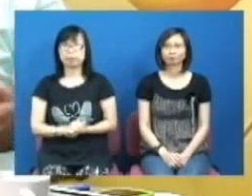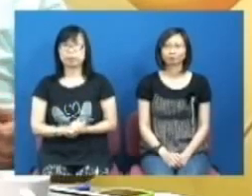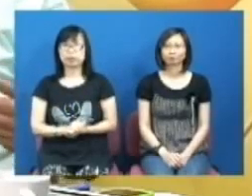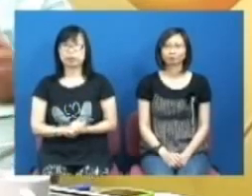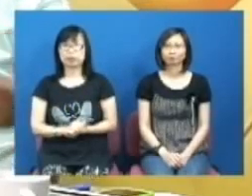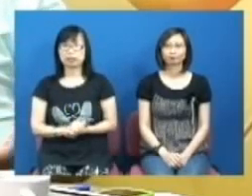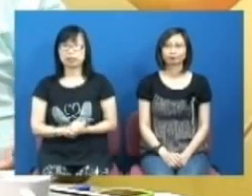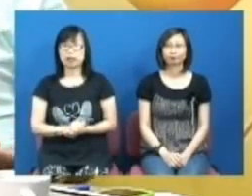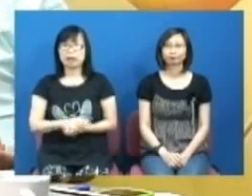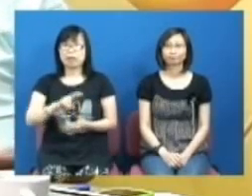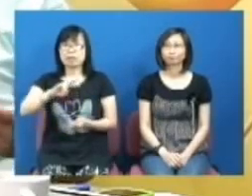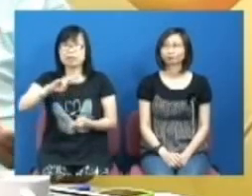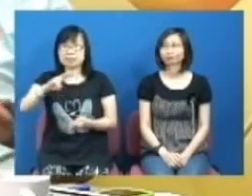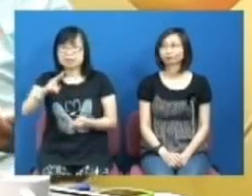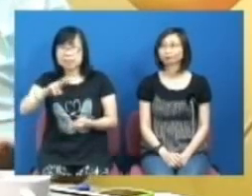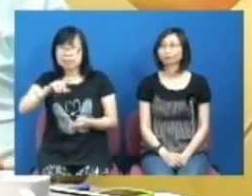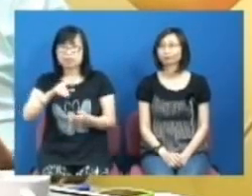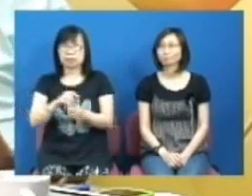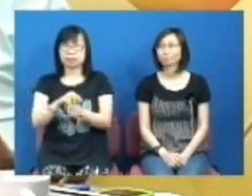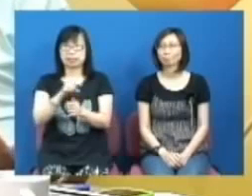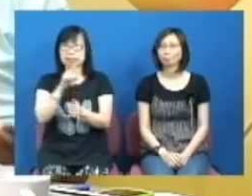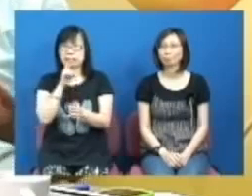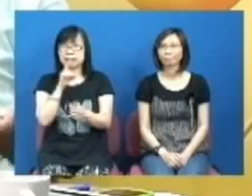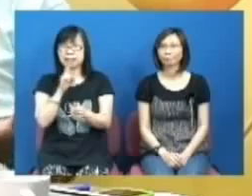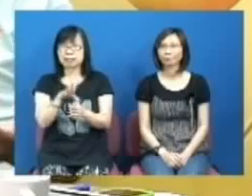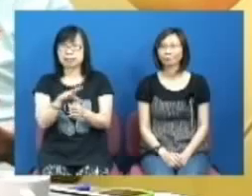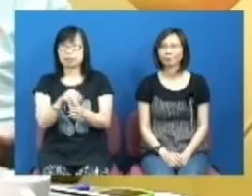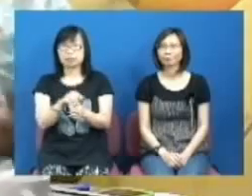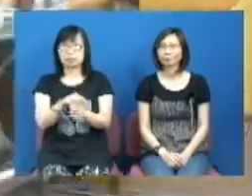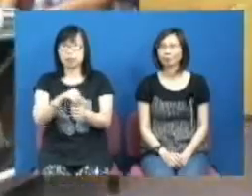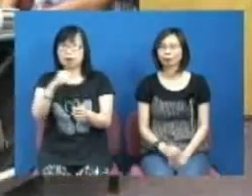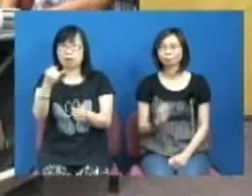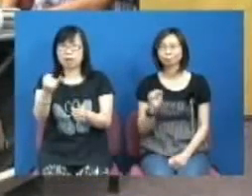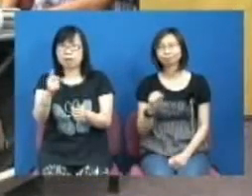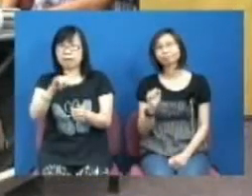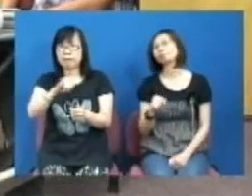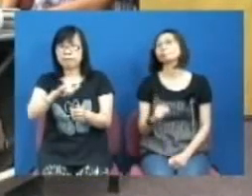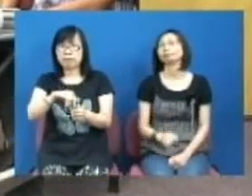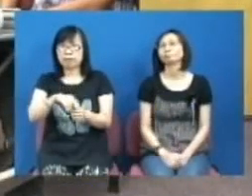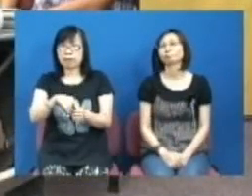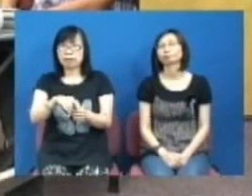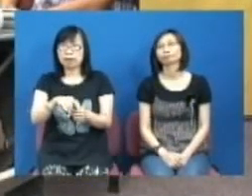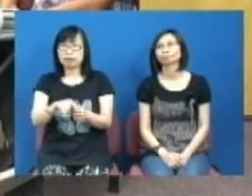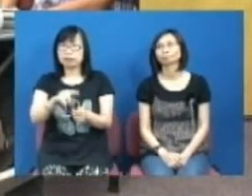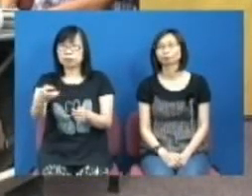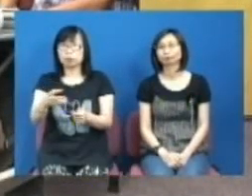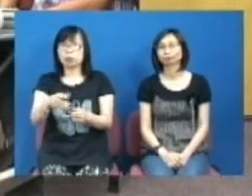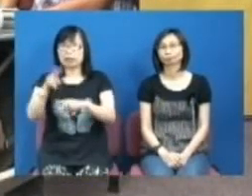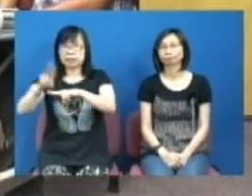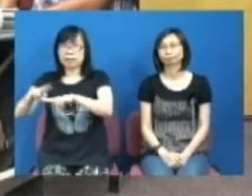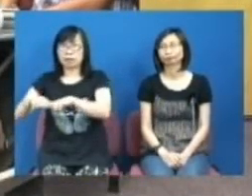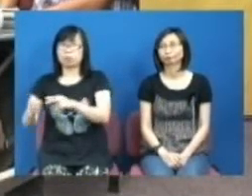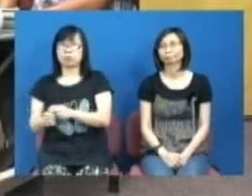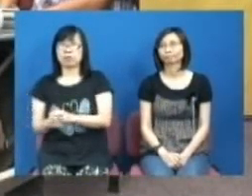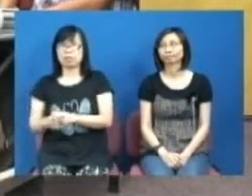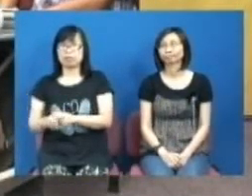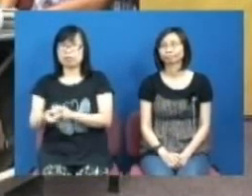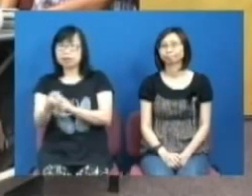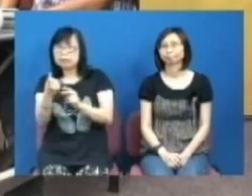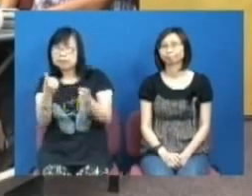煽動顛覆、顛覆全部都是中的嘛。如果你在大陸那裡有個運動是挑戰共產黨的政